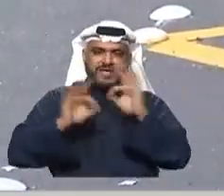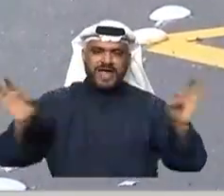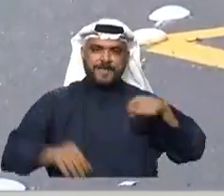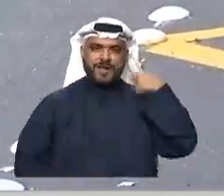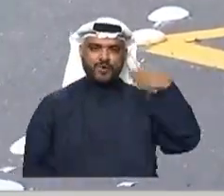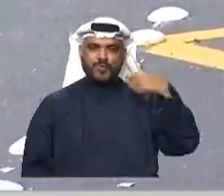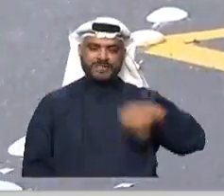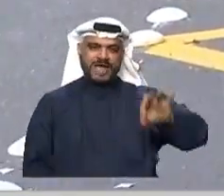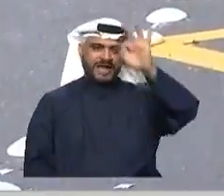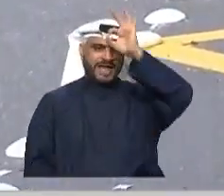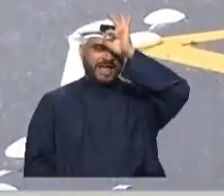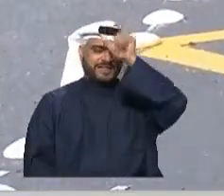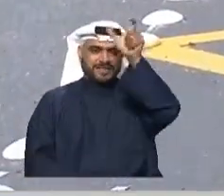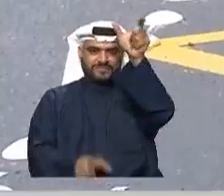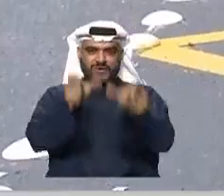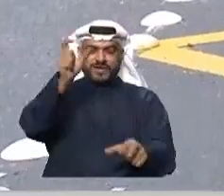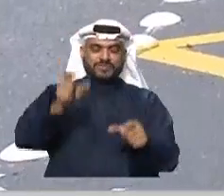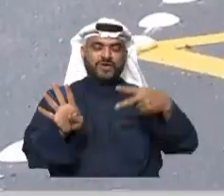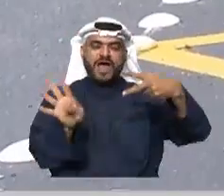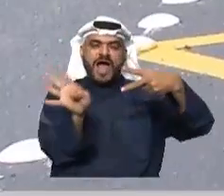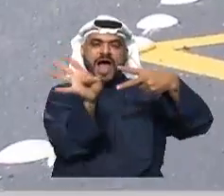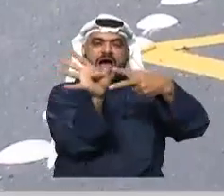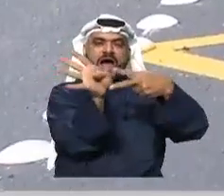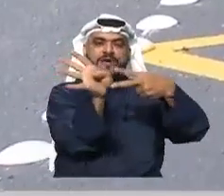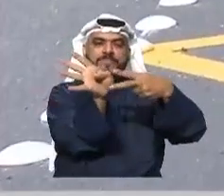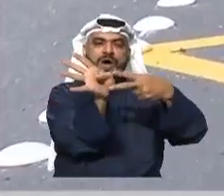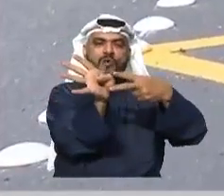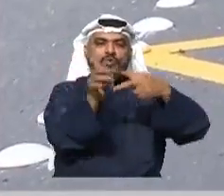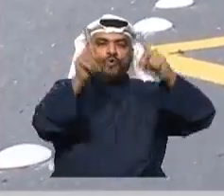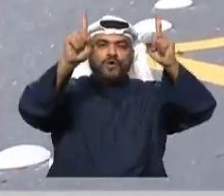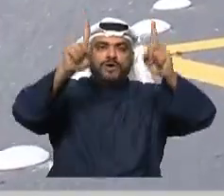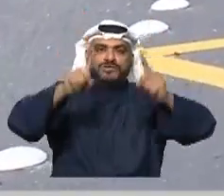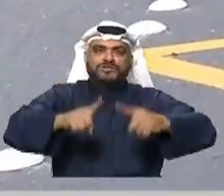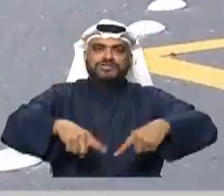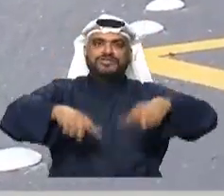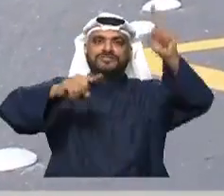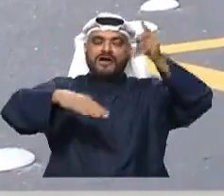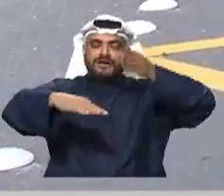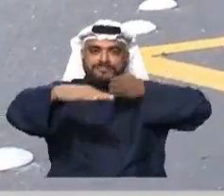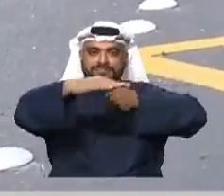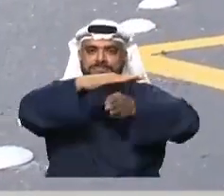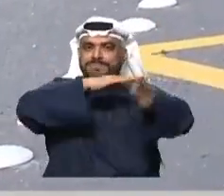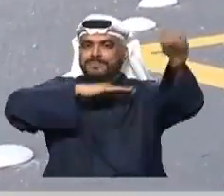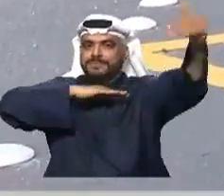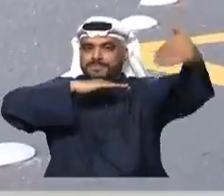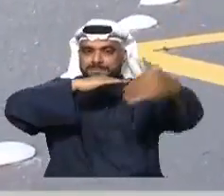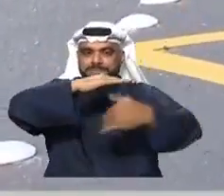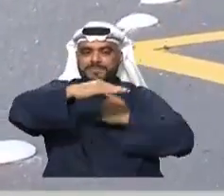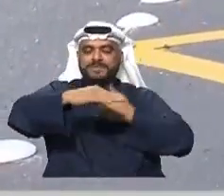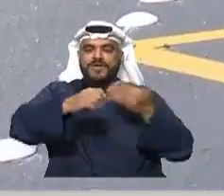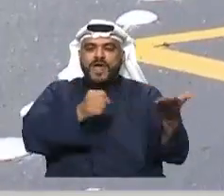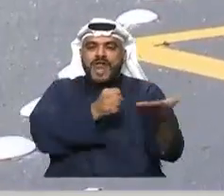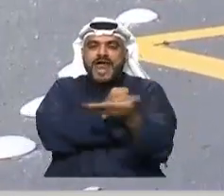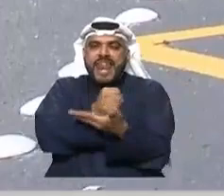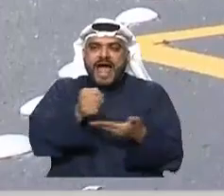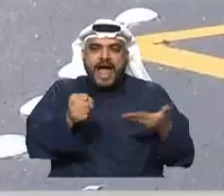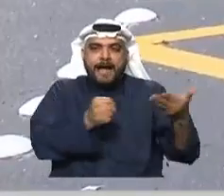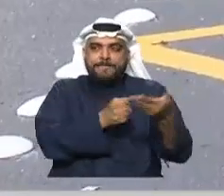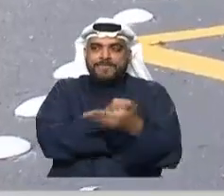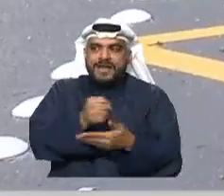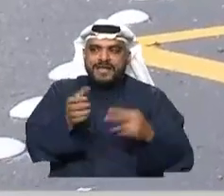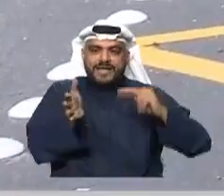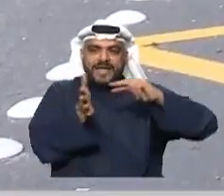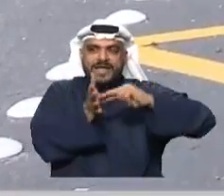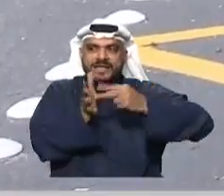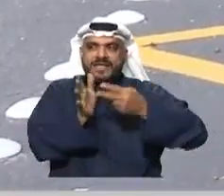رجال وزارة الداخلية وعلى مدار الساعة في سبيل تسهيل دخول وخروج الجماهير الكويتية والخليجية. كيف كان